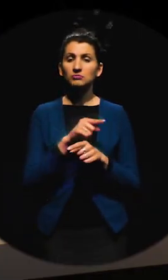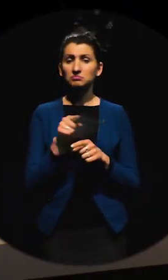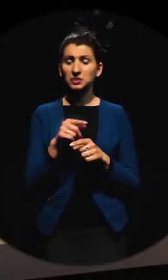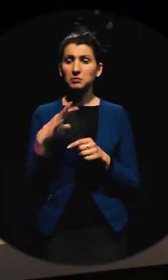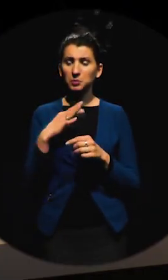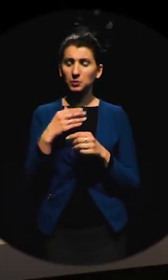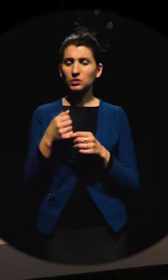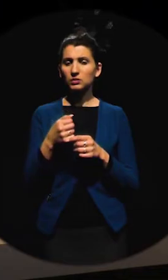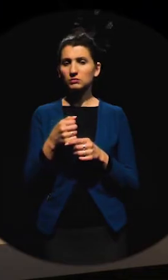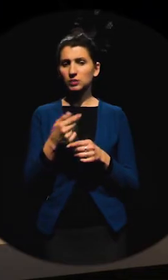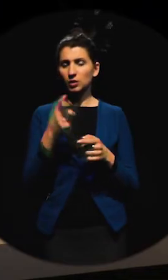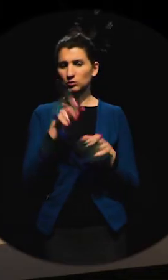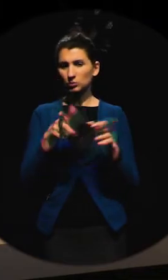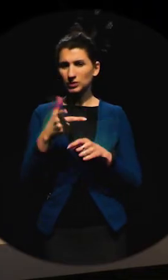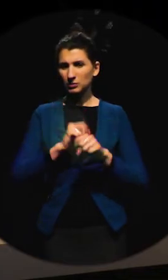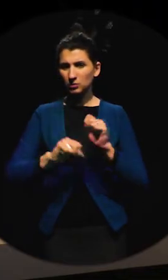Było